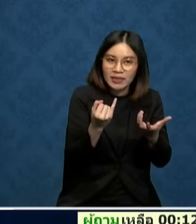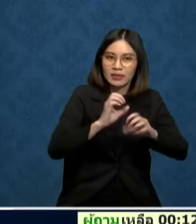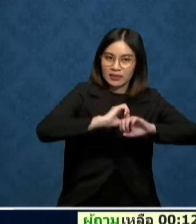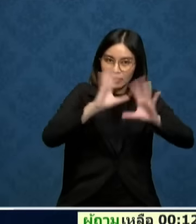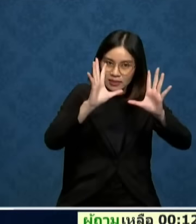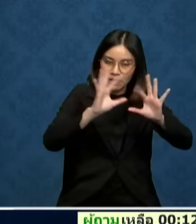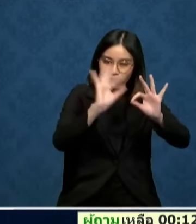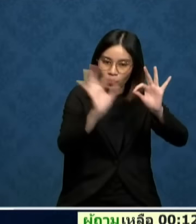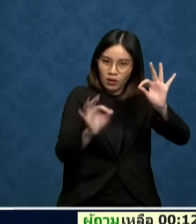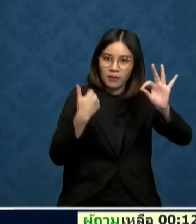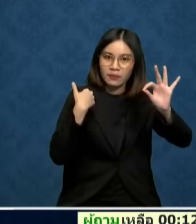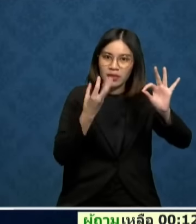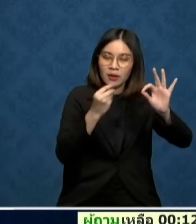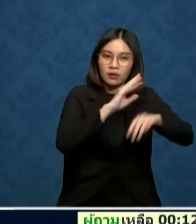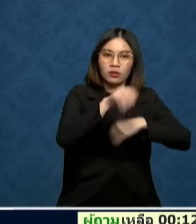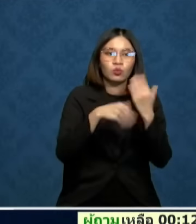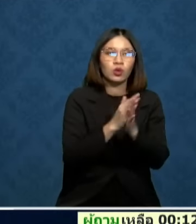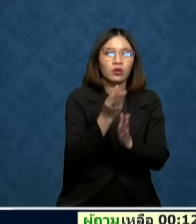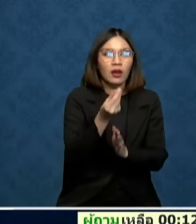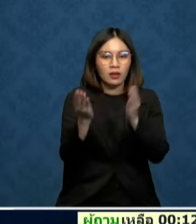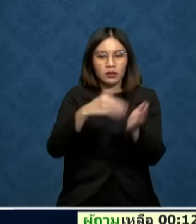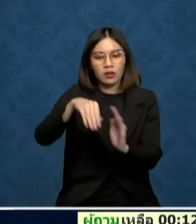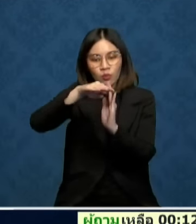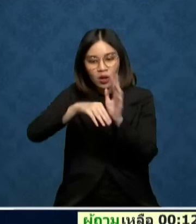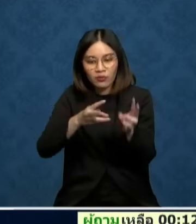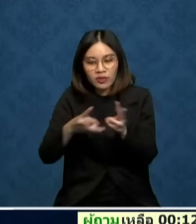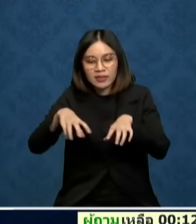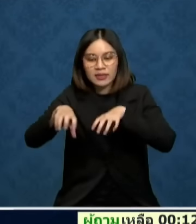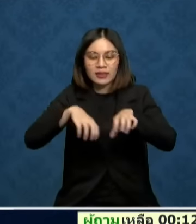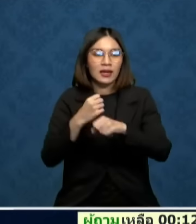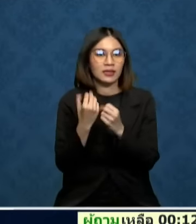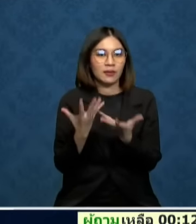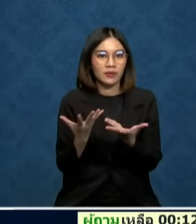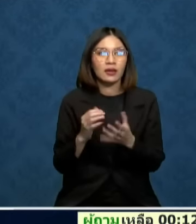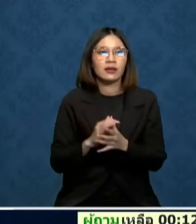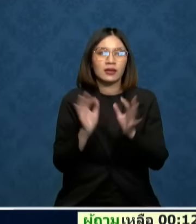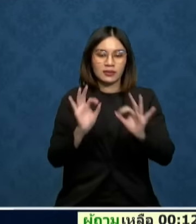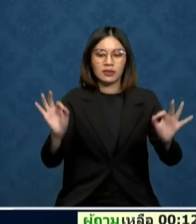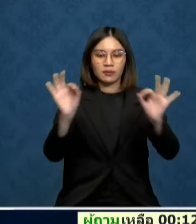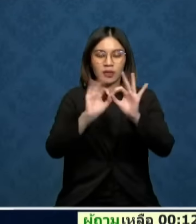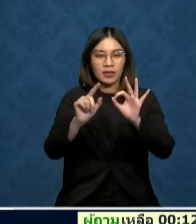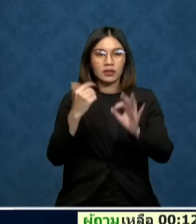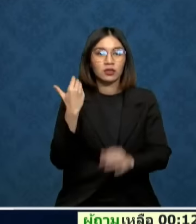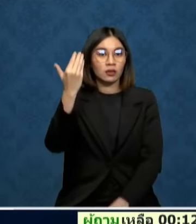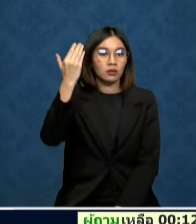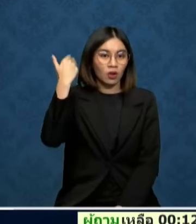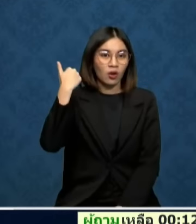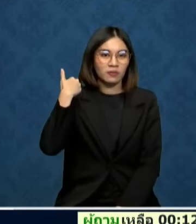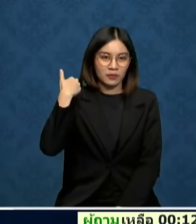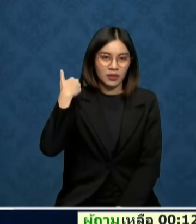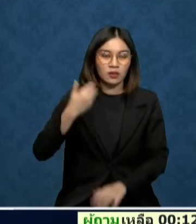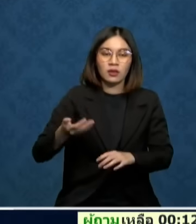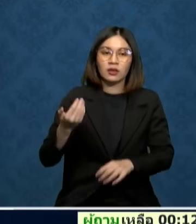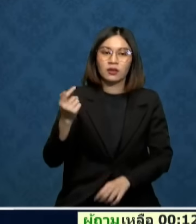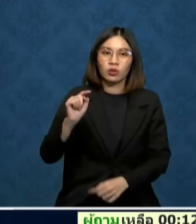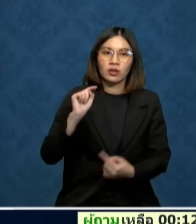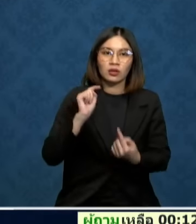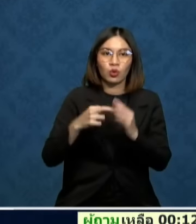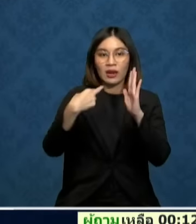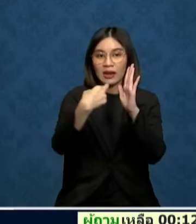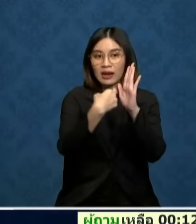จนนะคะว่าปริมาณเท่าไหร่2กระบวนการวิธีการจะต้องจัดการอย่างไรและที่สำคัญที่สุดเนี่ยมันเคยมีเหตุมาแล้วก่อนหน้านี้ที่ราช